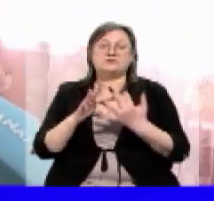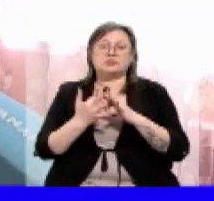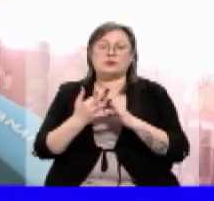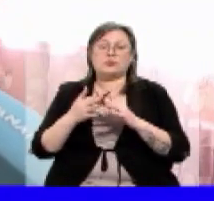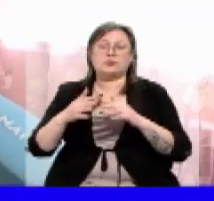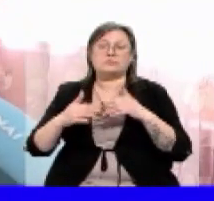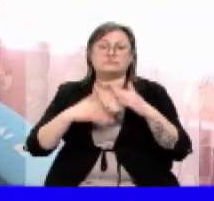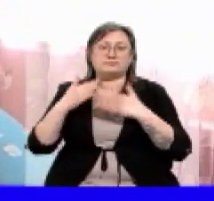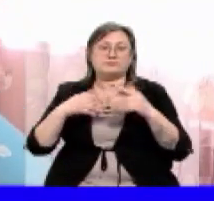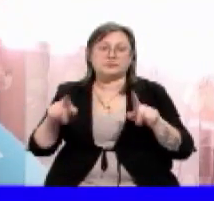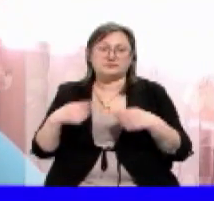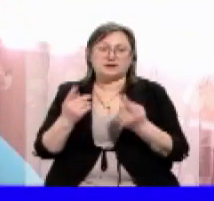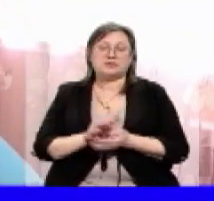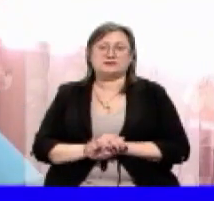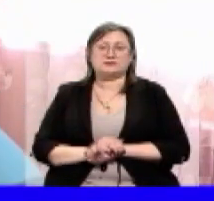жер енді.